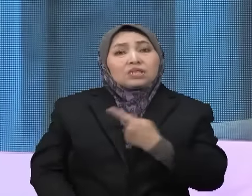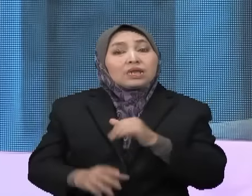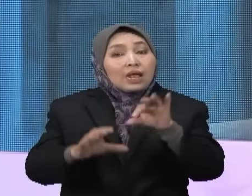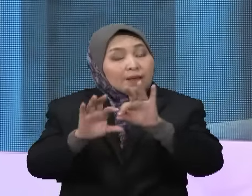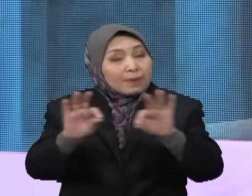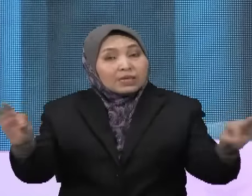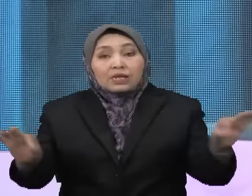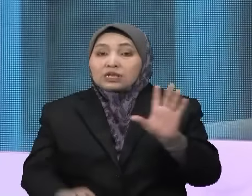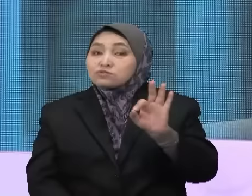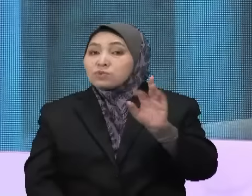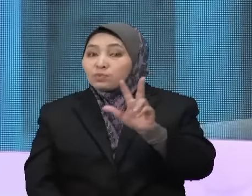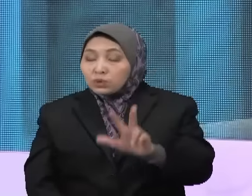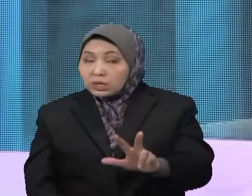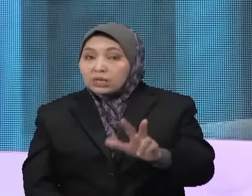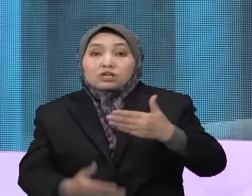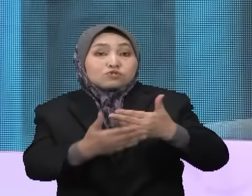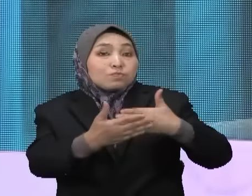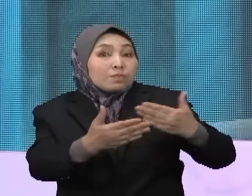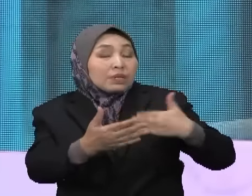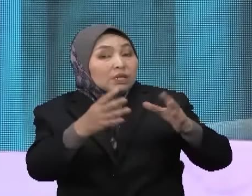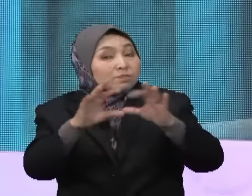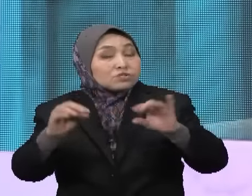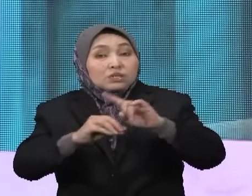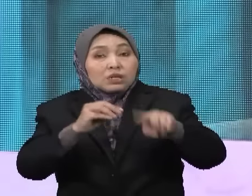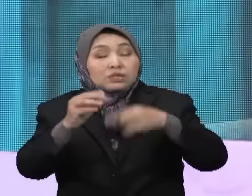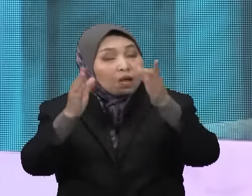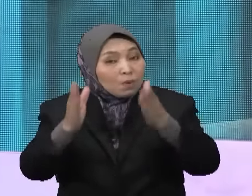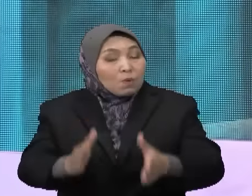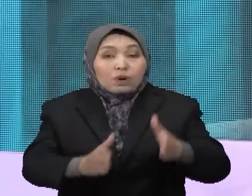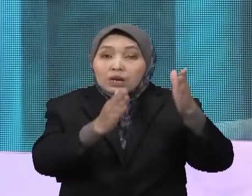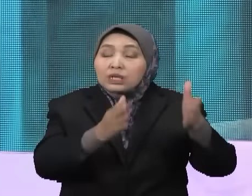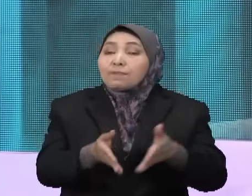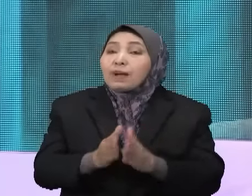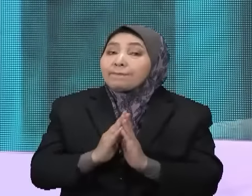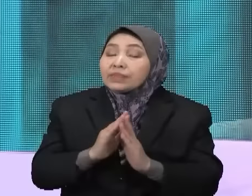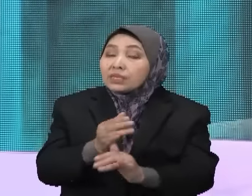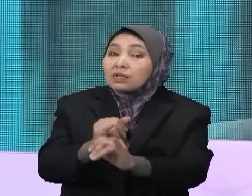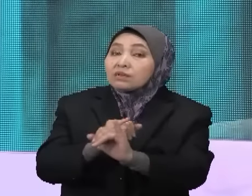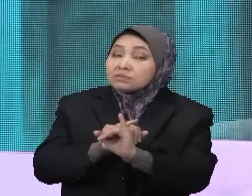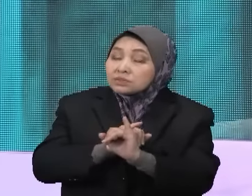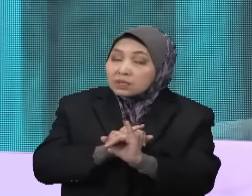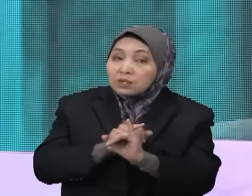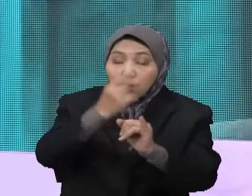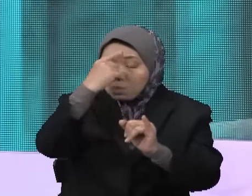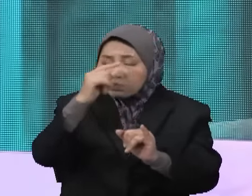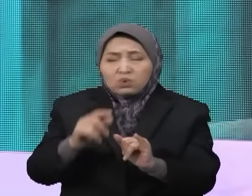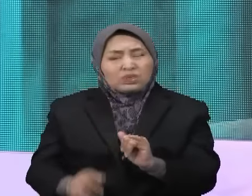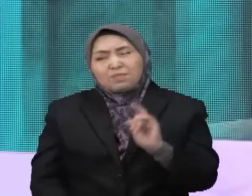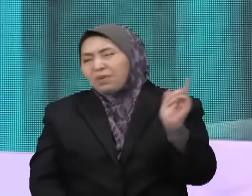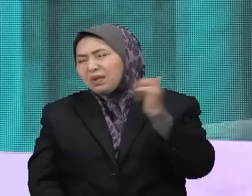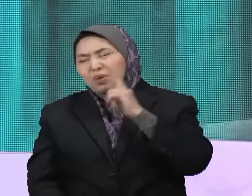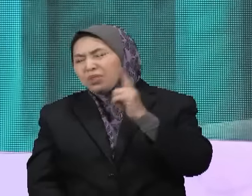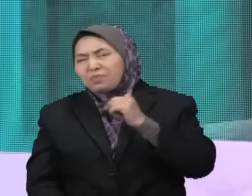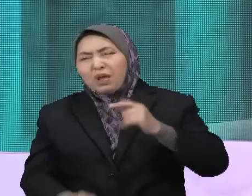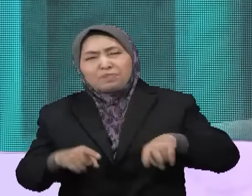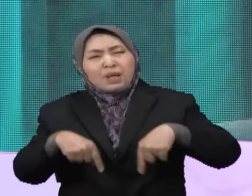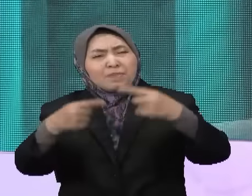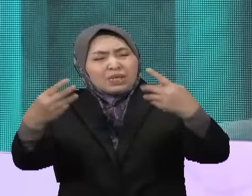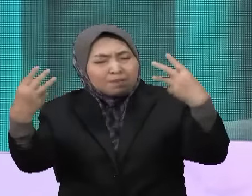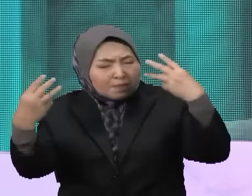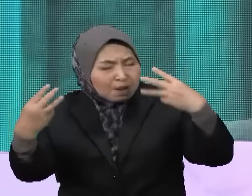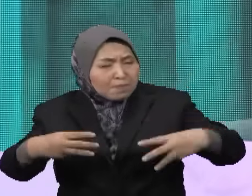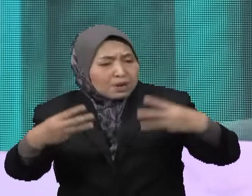yang ke-93 sebelum ini bercerita tentang orang-orang yang meminta izin untuk tidak pergi berperang walaupun mereka adalah orang-orang